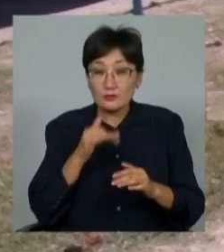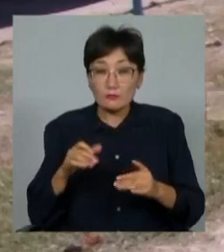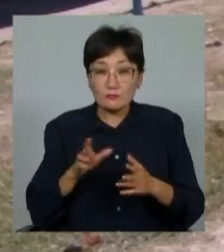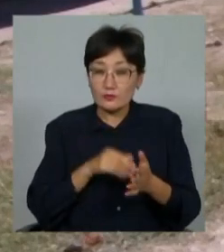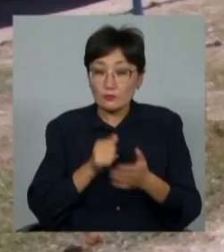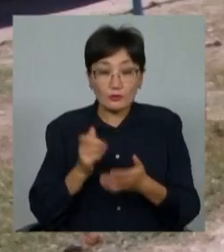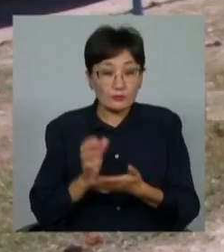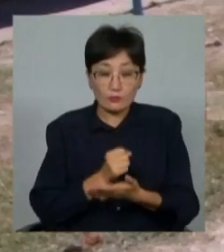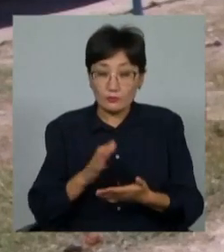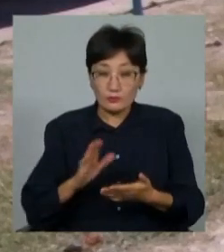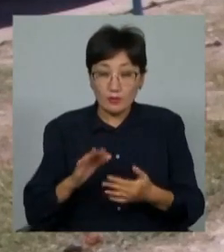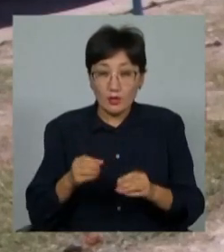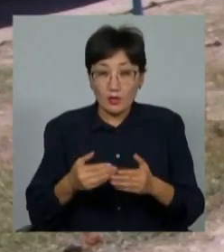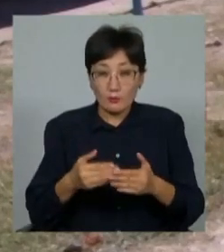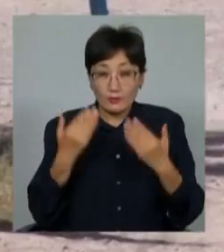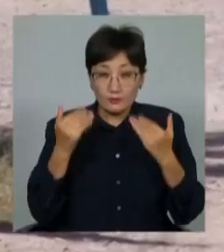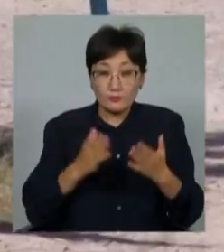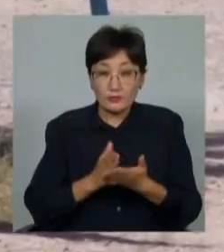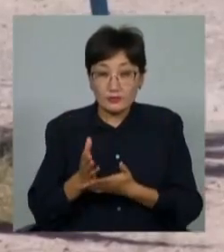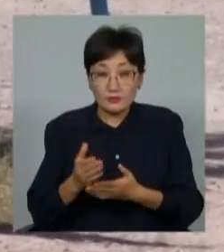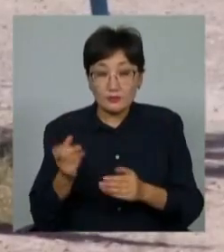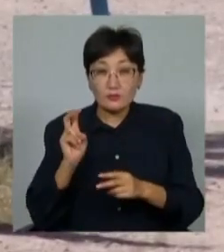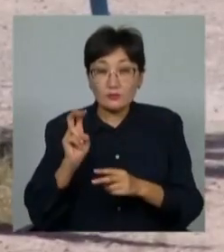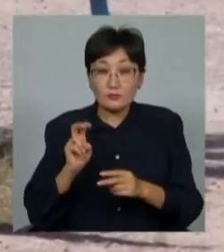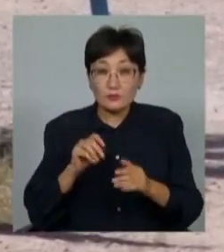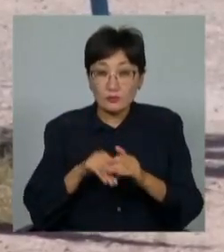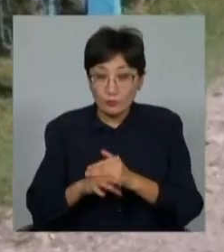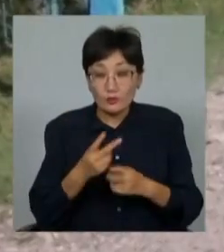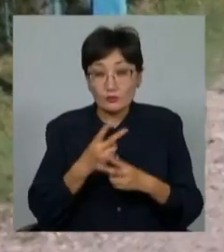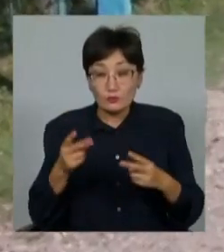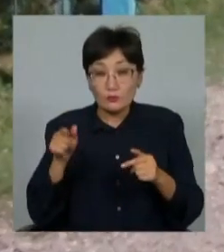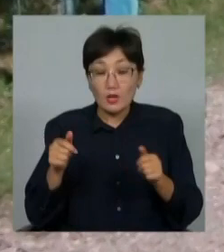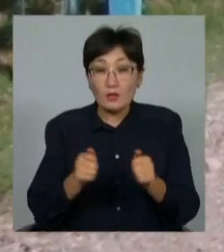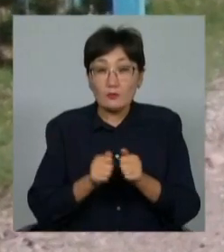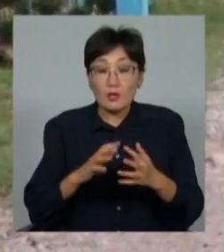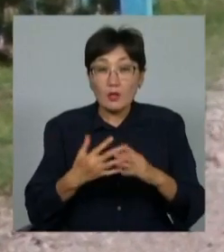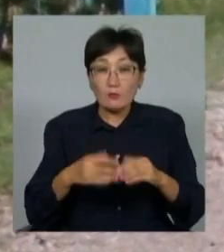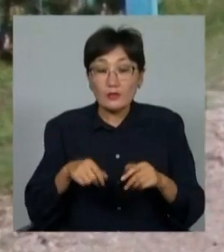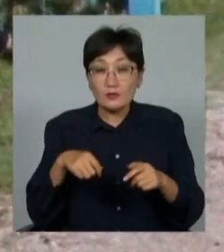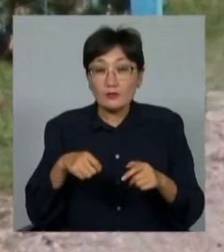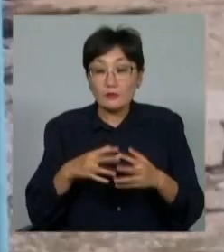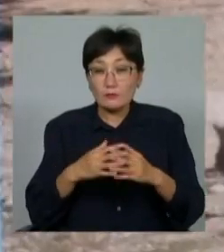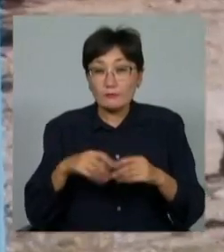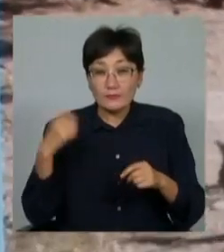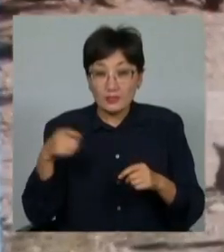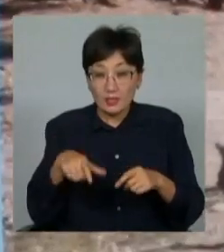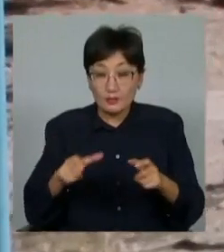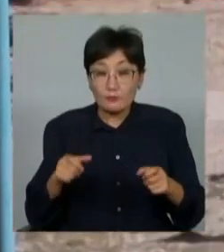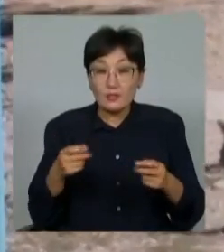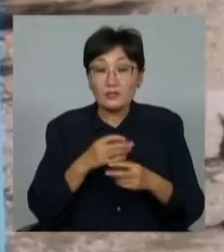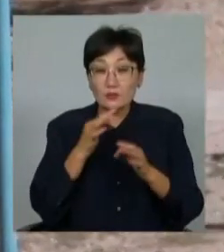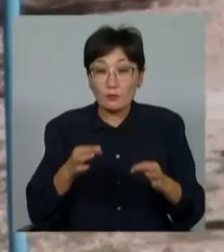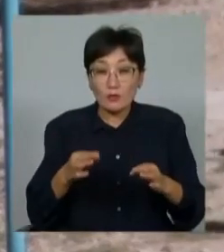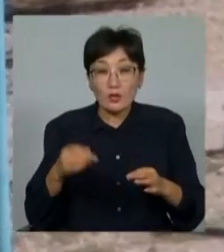табылмаған Бауыржанның бұдан бұрын белгісіз бағытқа кетіп бара жатқанын көрдік деп сол маңдағы малшылар айтқан. Іздеу жұмысын жүргізіп жатқандар